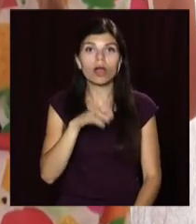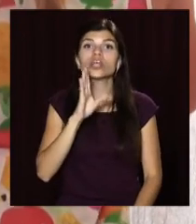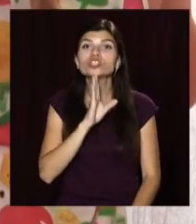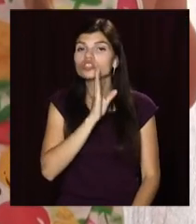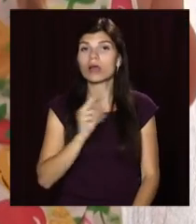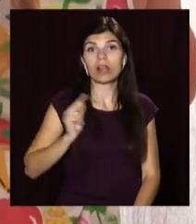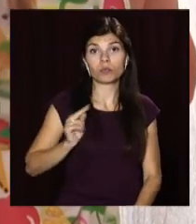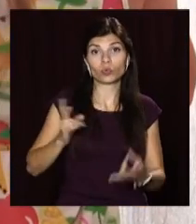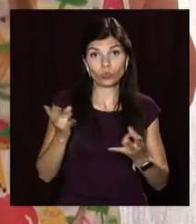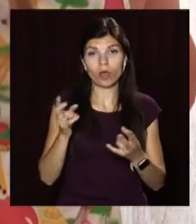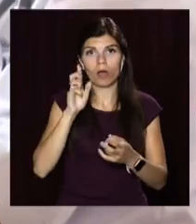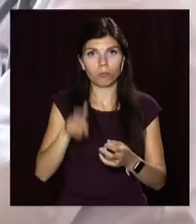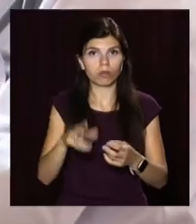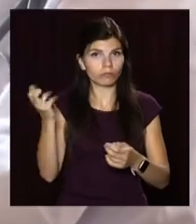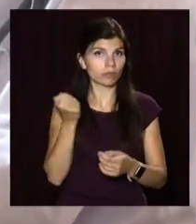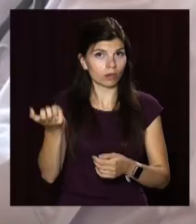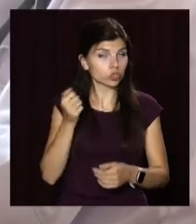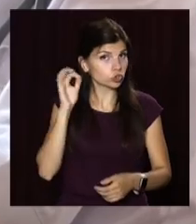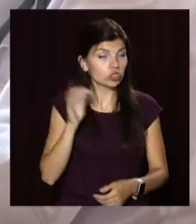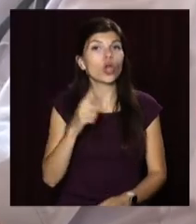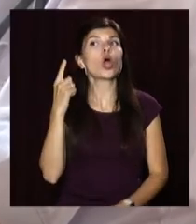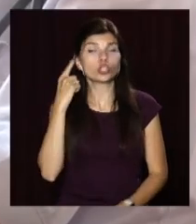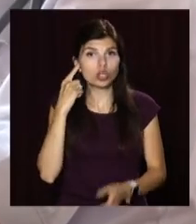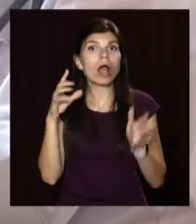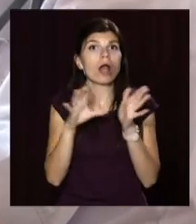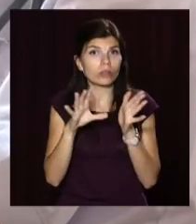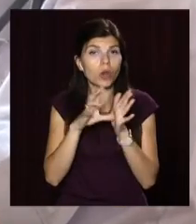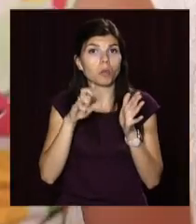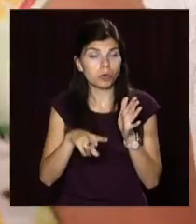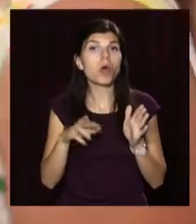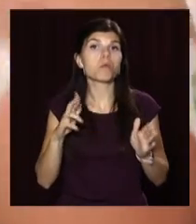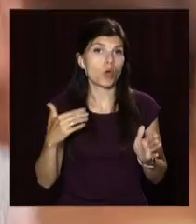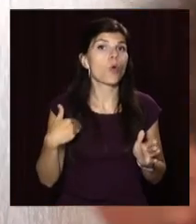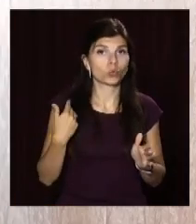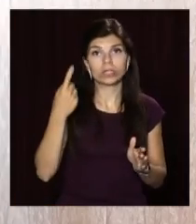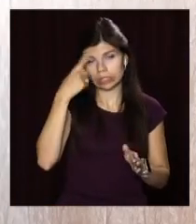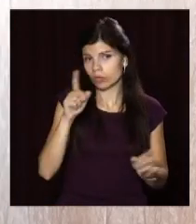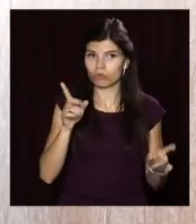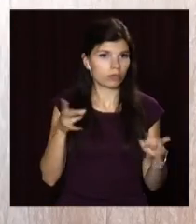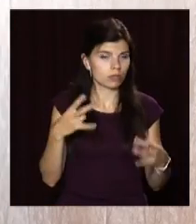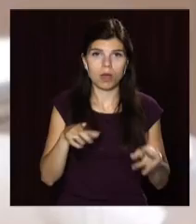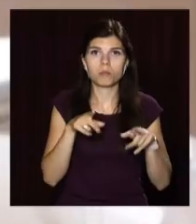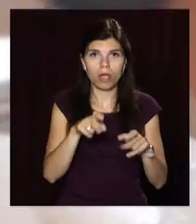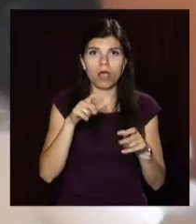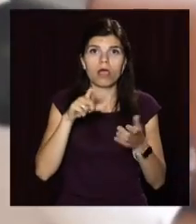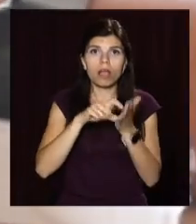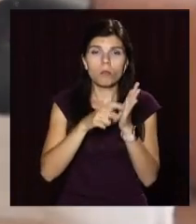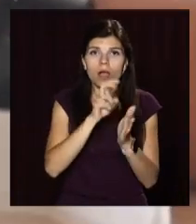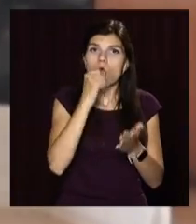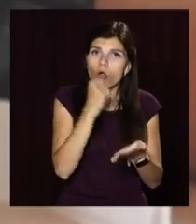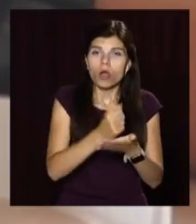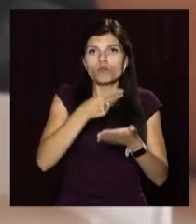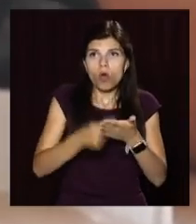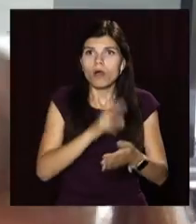Про електронні листки непрацездатності чула, говорить, їй подобається ця ідея. Адже не треба буде бігати кабінетами, запечатками